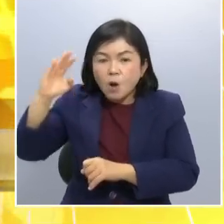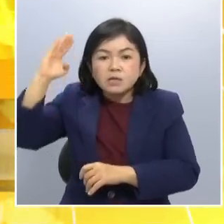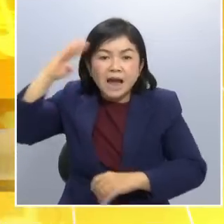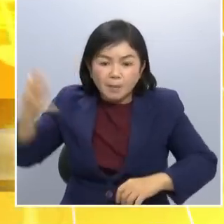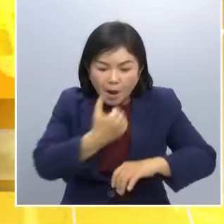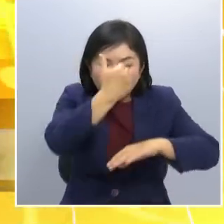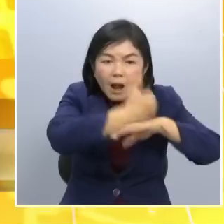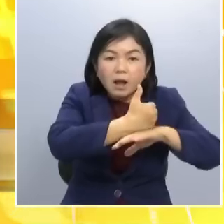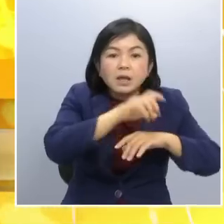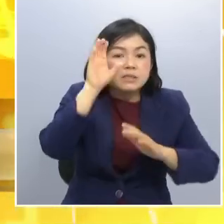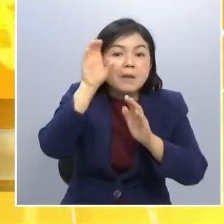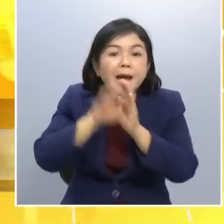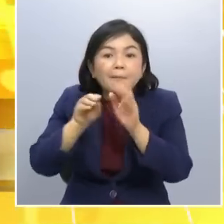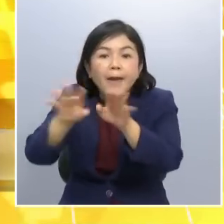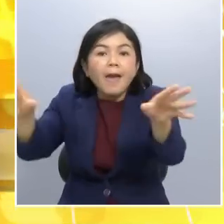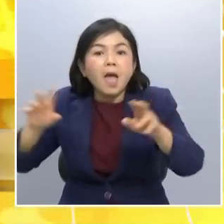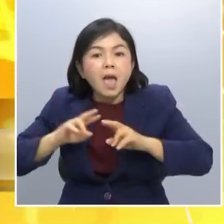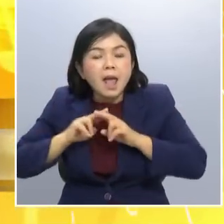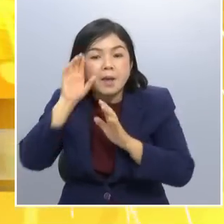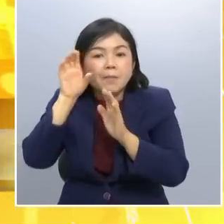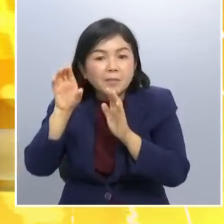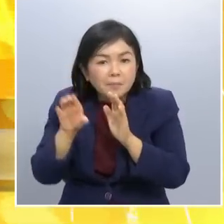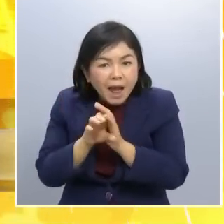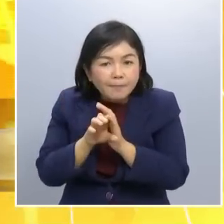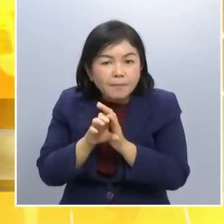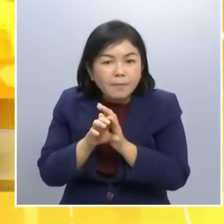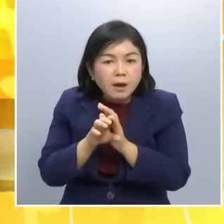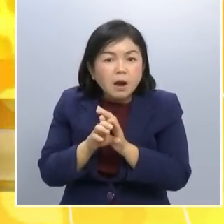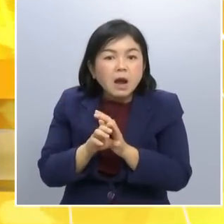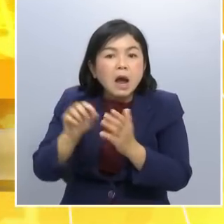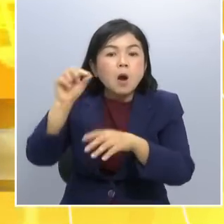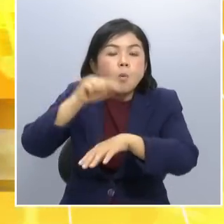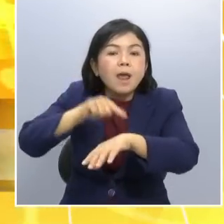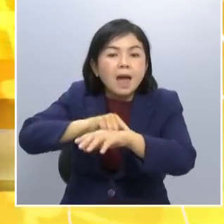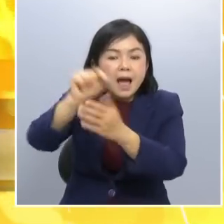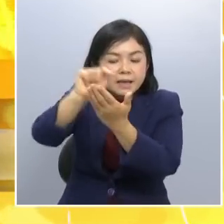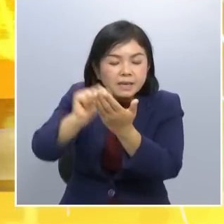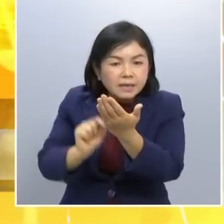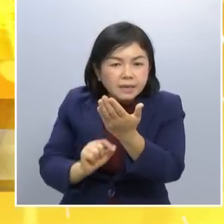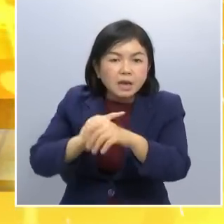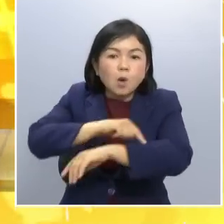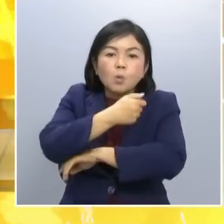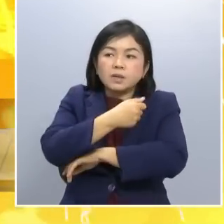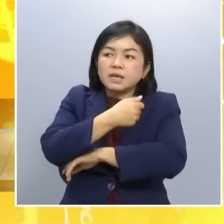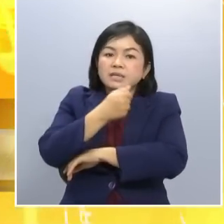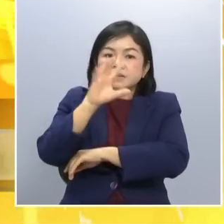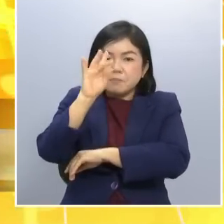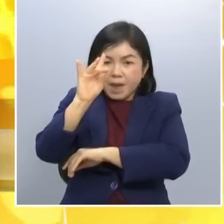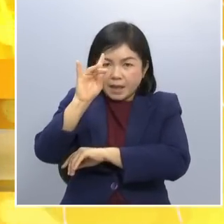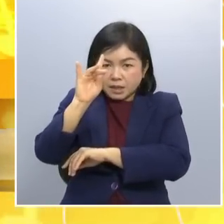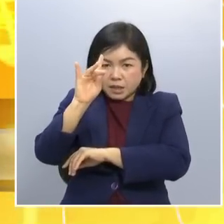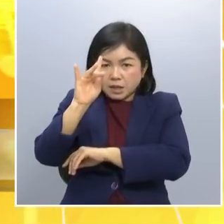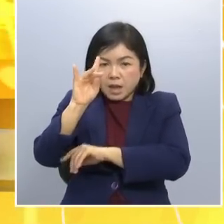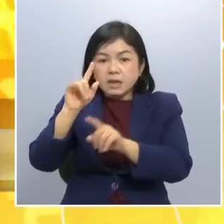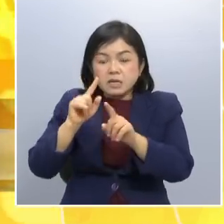ที่คุณพี่ทานลงเองโพสต์เองเป็นภาพกระดานงานศพกำหนดจัดงาน 18กันยายน 49อันนี้ประเด็นหนึ่งที่เพิ่ม